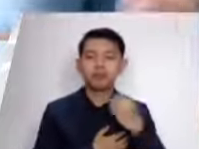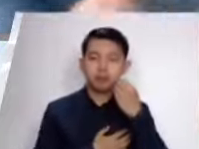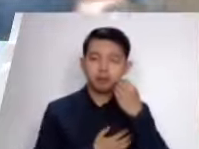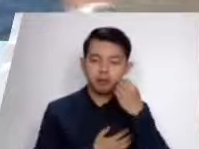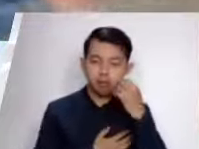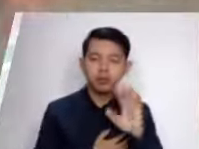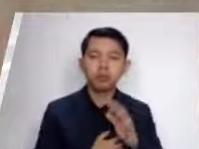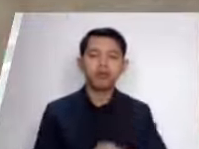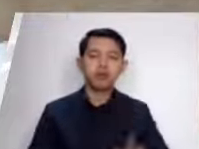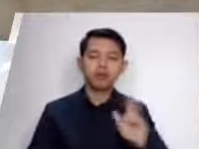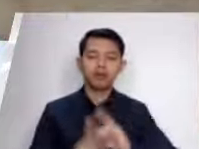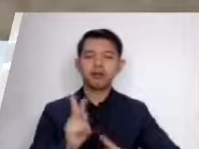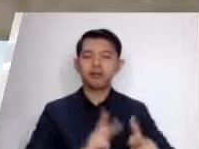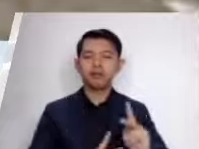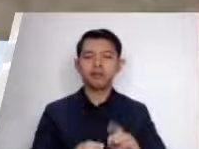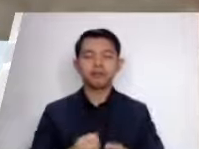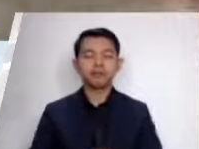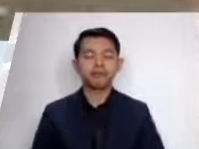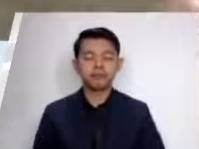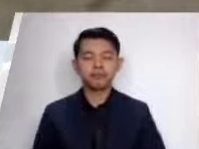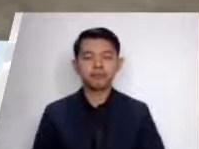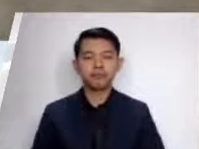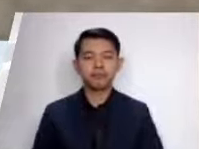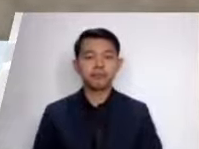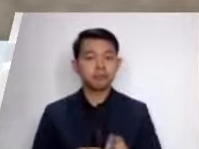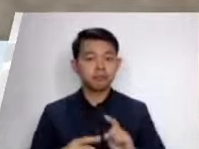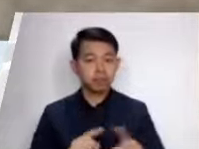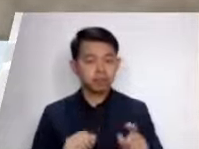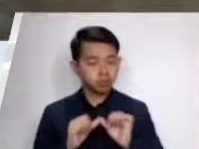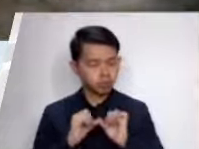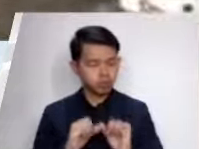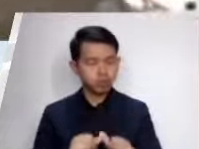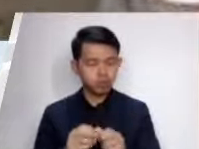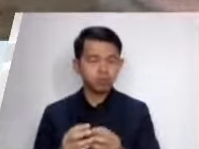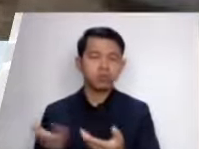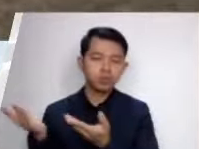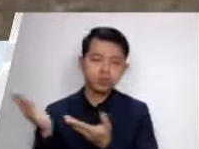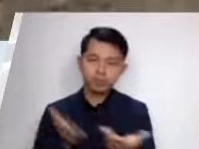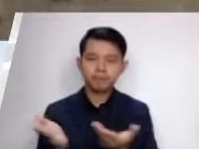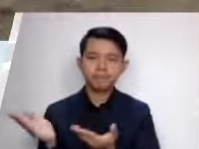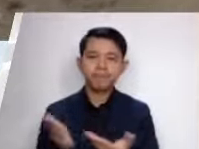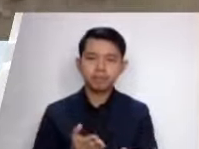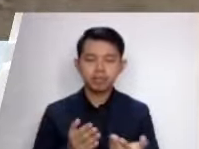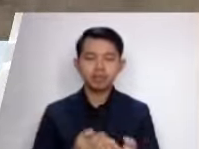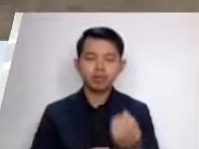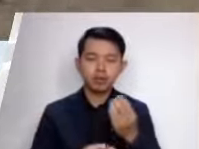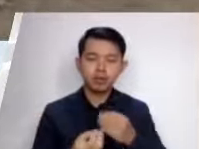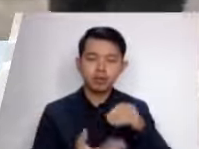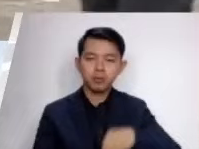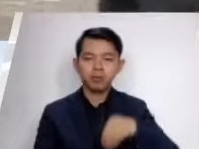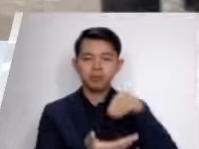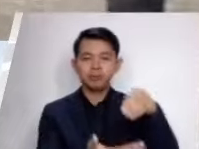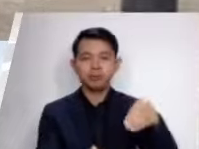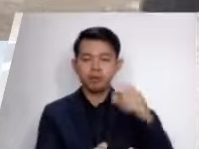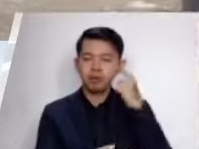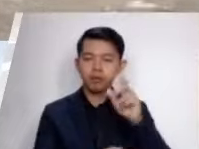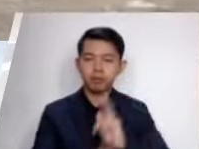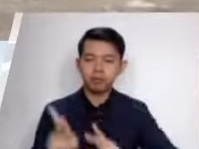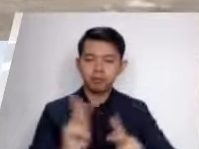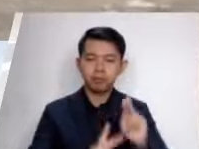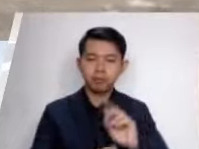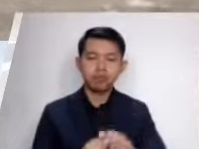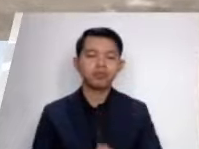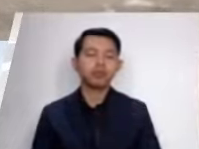City. Sa kabila nito, patuloy pa rin ang relief operation sa mga nasa 6 to 8 kilometer danger zone kagaya ng mga residente ng Barangay